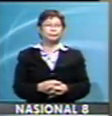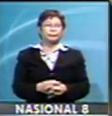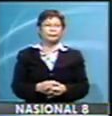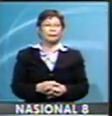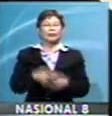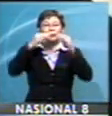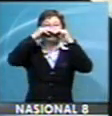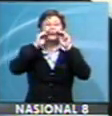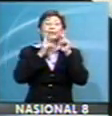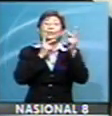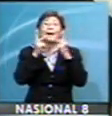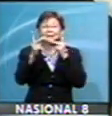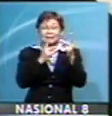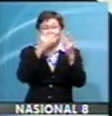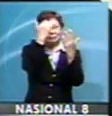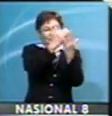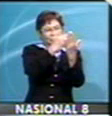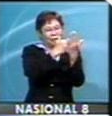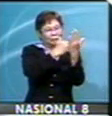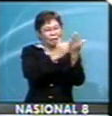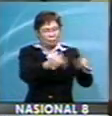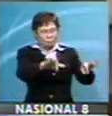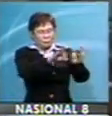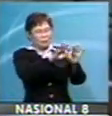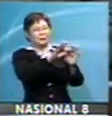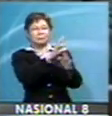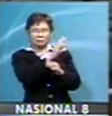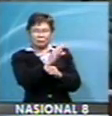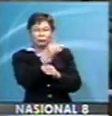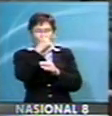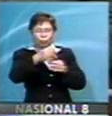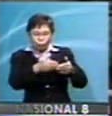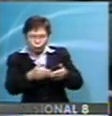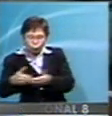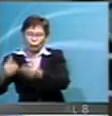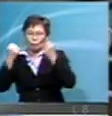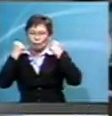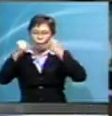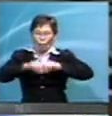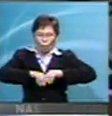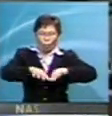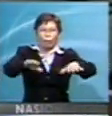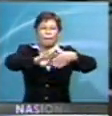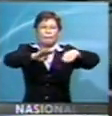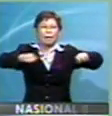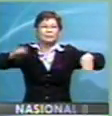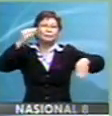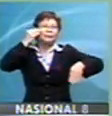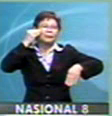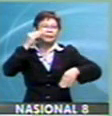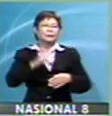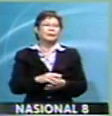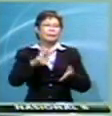menurut Tan Sri muhyidin Ia merupakan langkah penting dan bermakna untuk kesinambungan memperkasa pengembangan bahasa Melayu